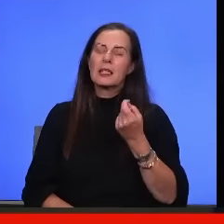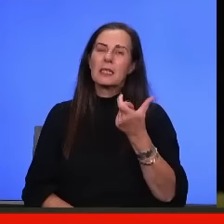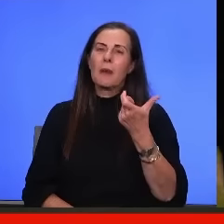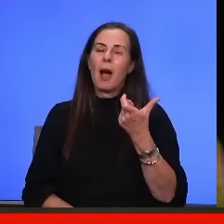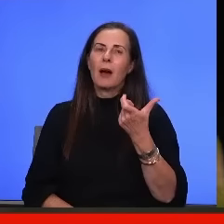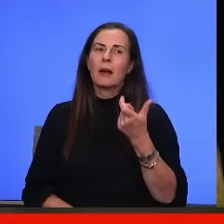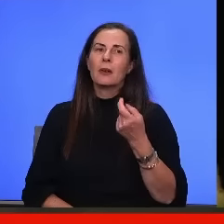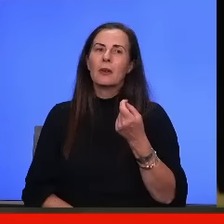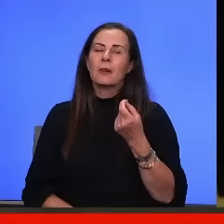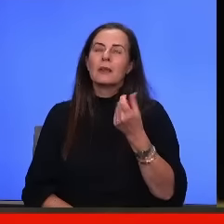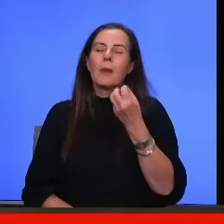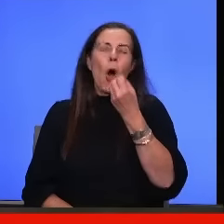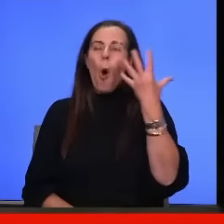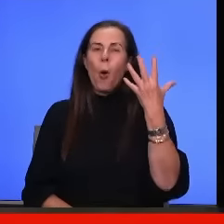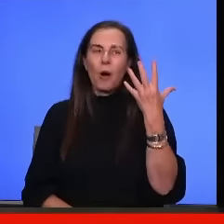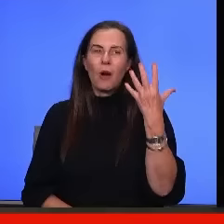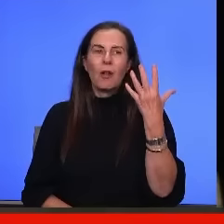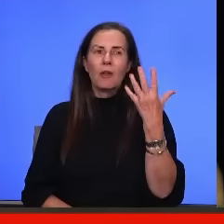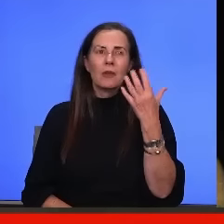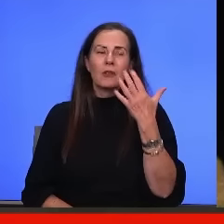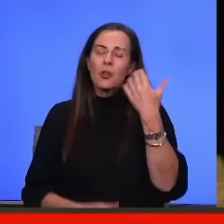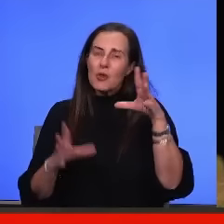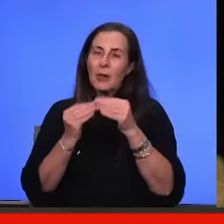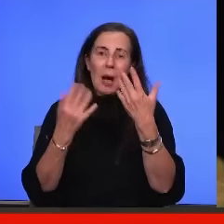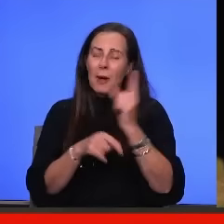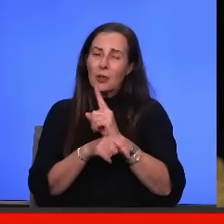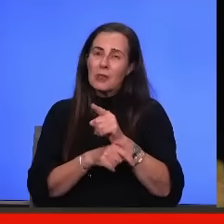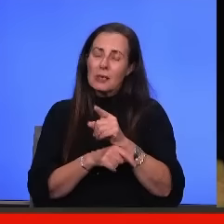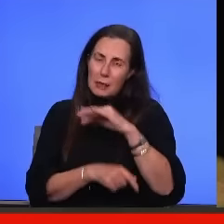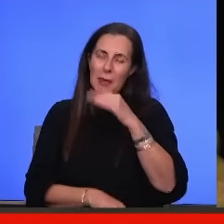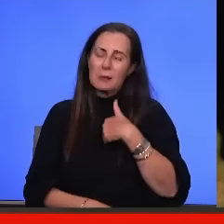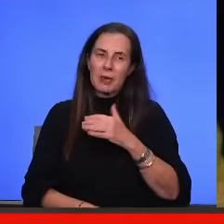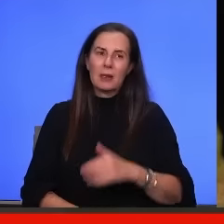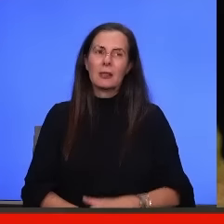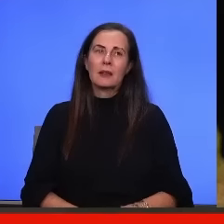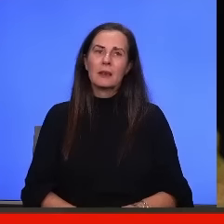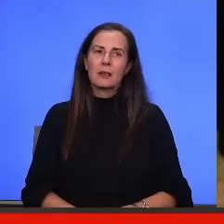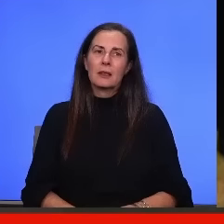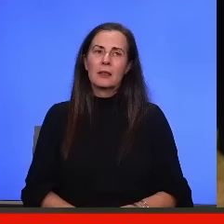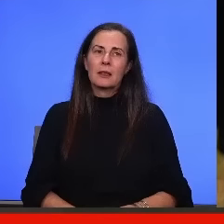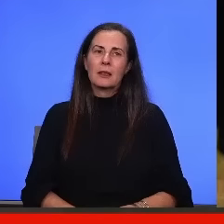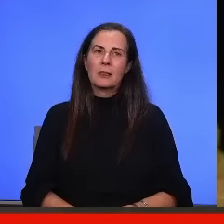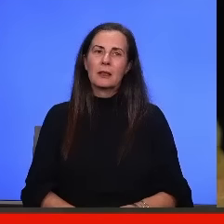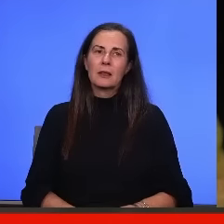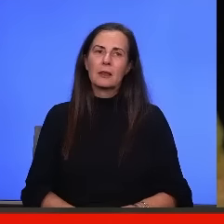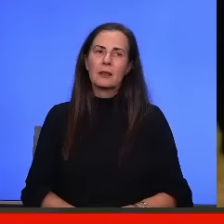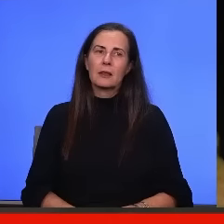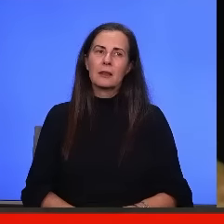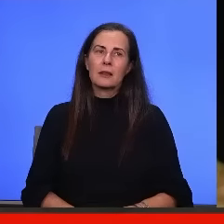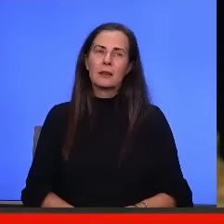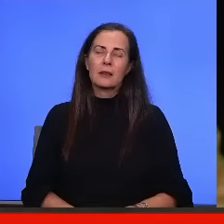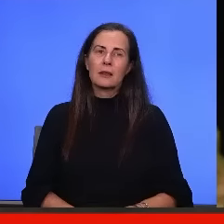שנתן לנו טיפונת אור, שהוא היה איתו כמה דקות, זה מספיק. וואו. זה מספיק.